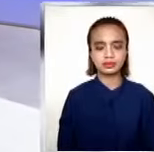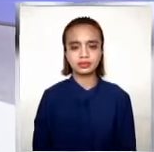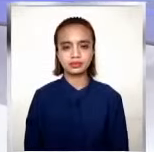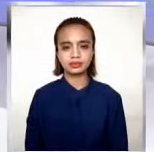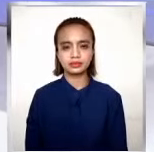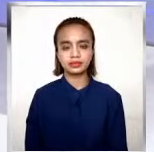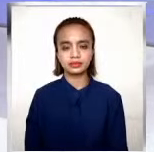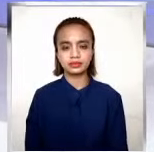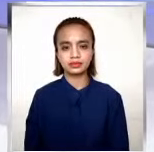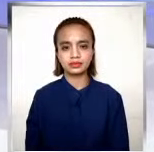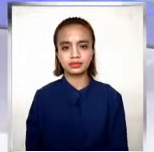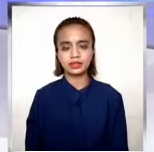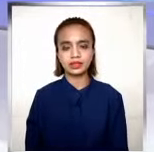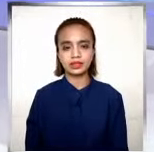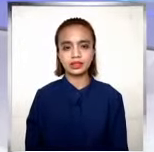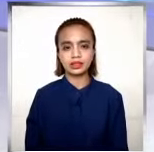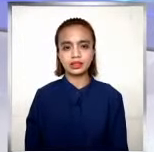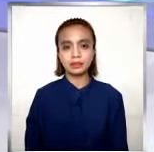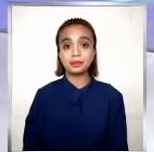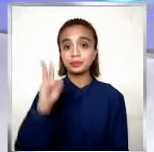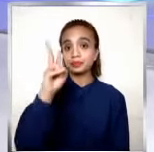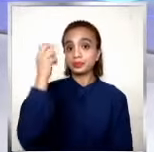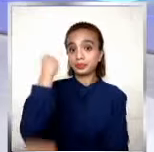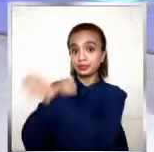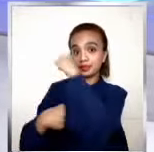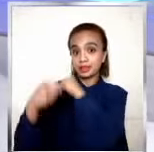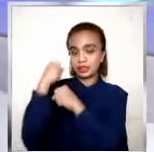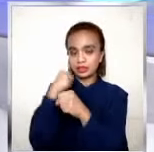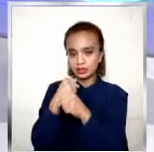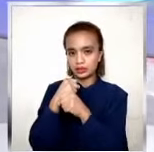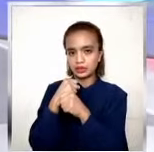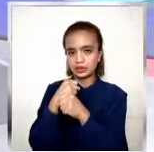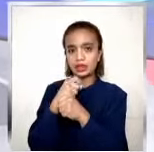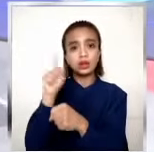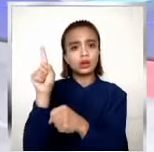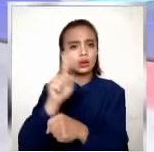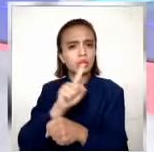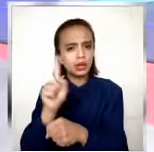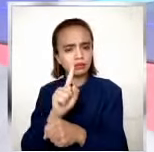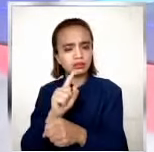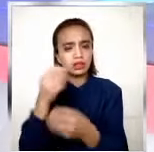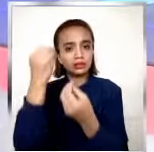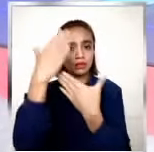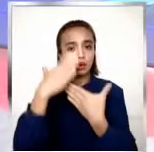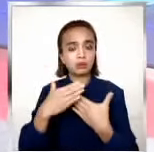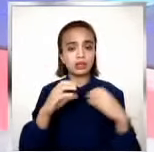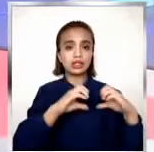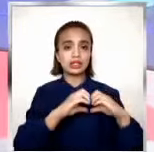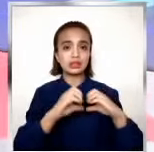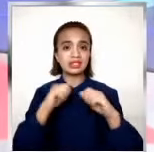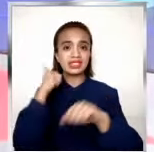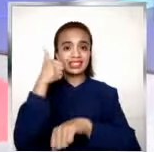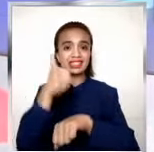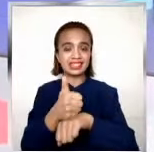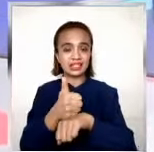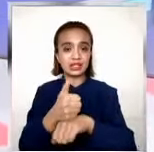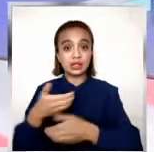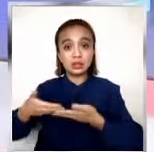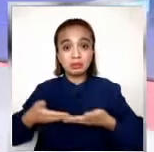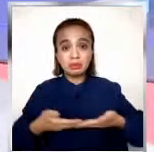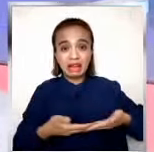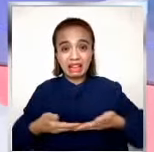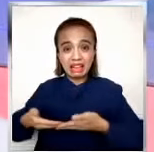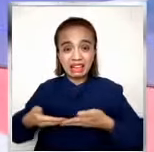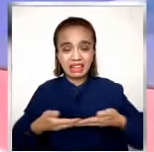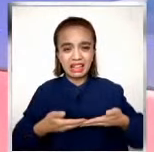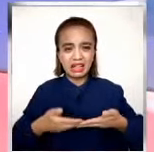Dalawang taon na ang nakakaraan nang ilapit sa GMA Kapuso Foundation si Jared, ang sanggol na may napakalaking bukol sa